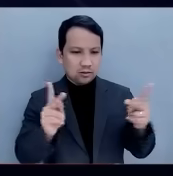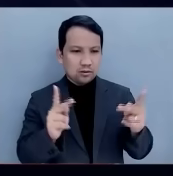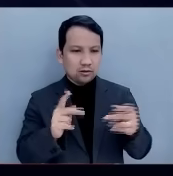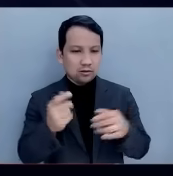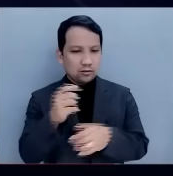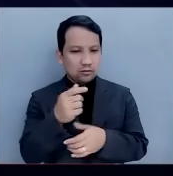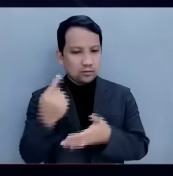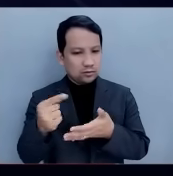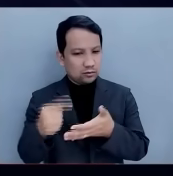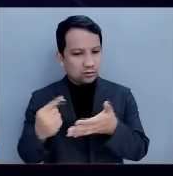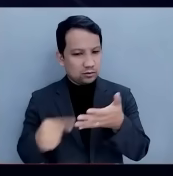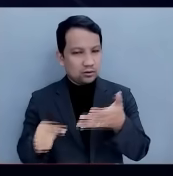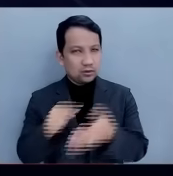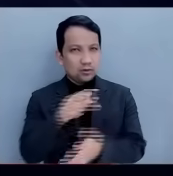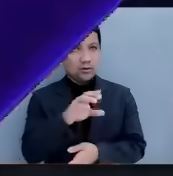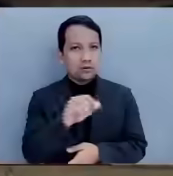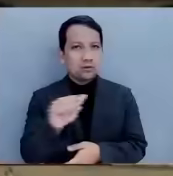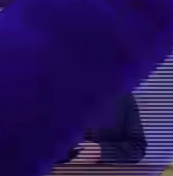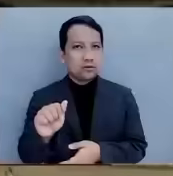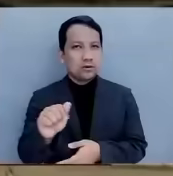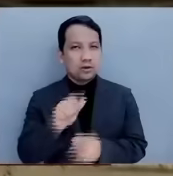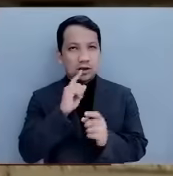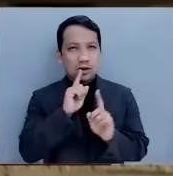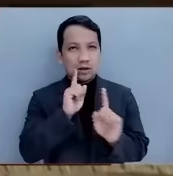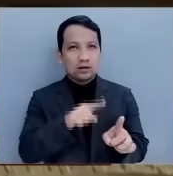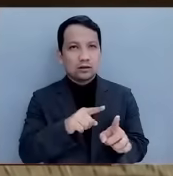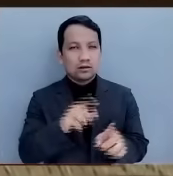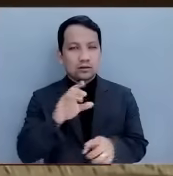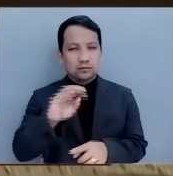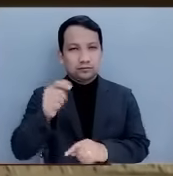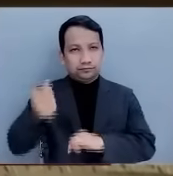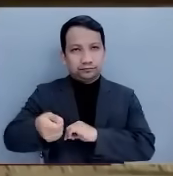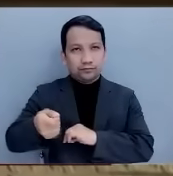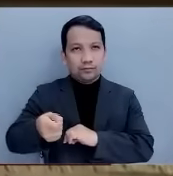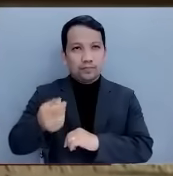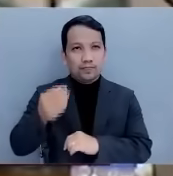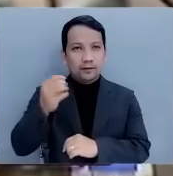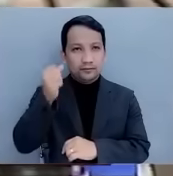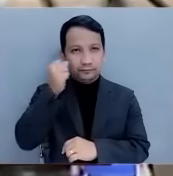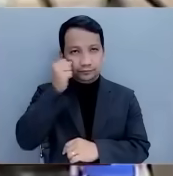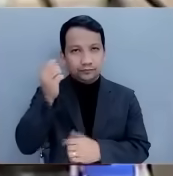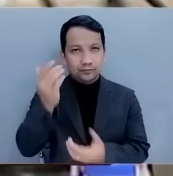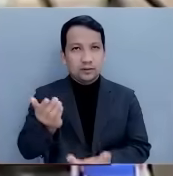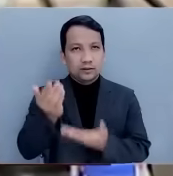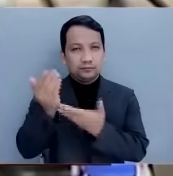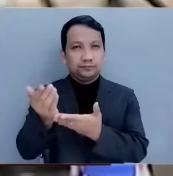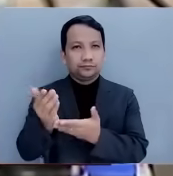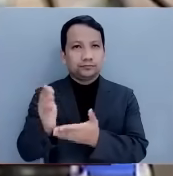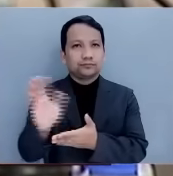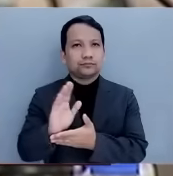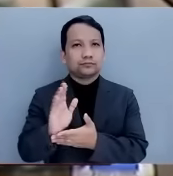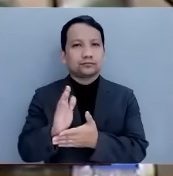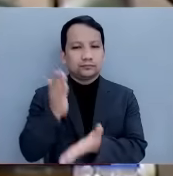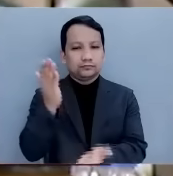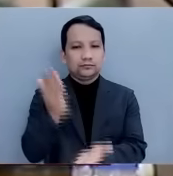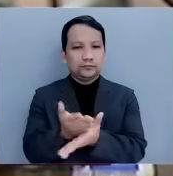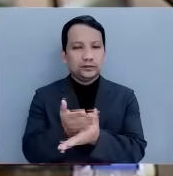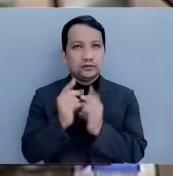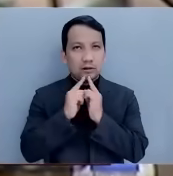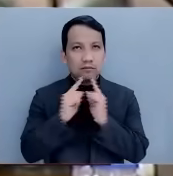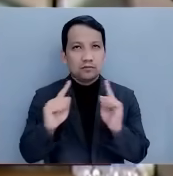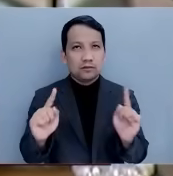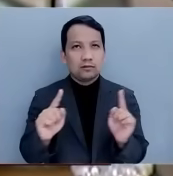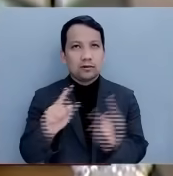audit report nito sa kanila. Matatandaang si Ombudsman Samuel Martires ang nagmungkahi sa Kamara na ipatigil ang